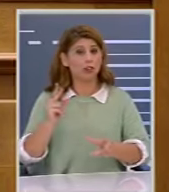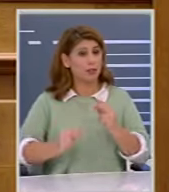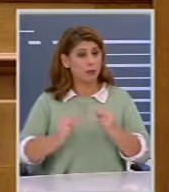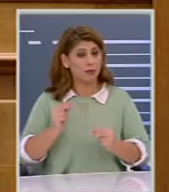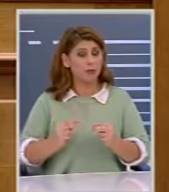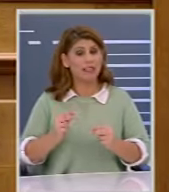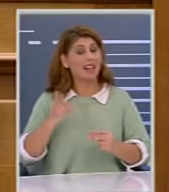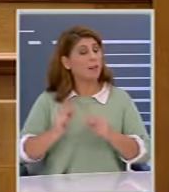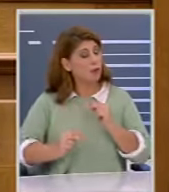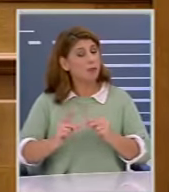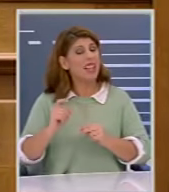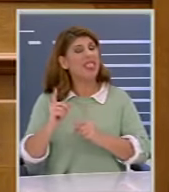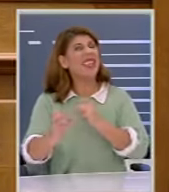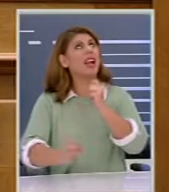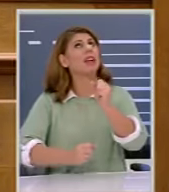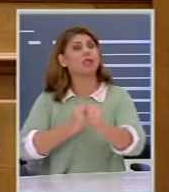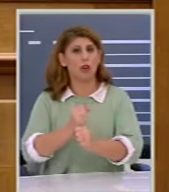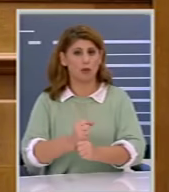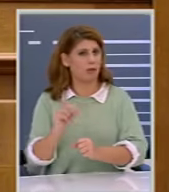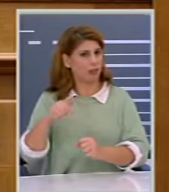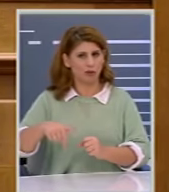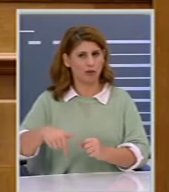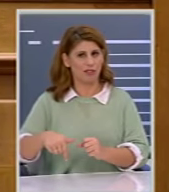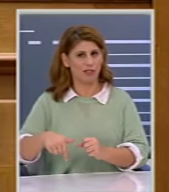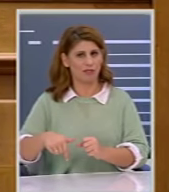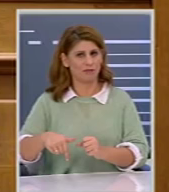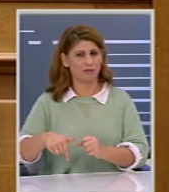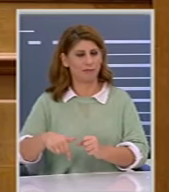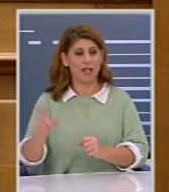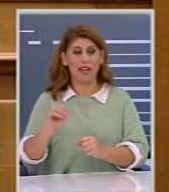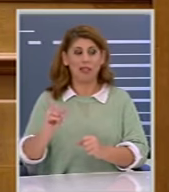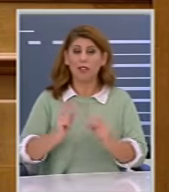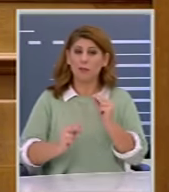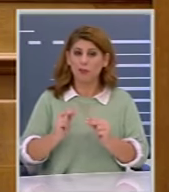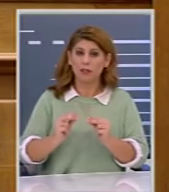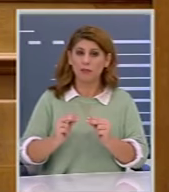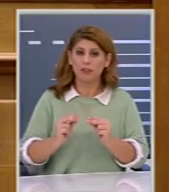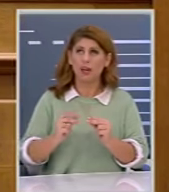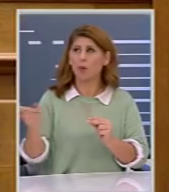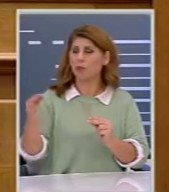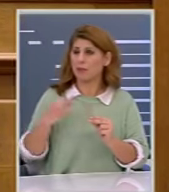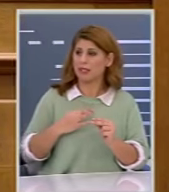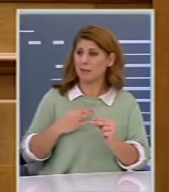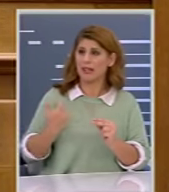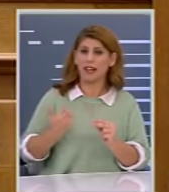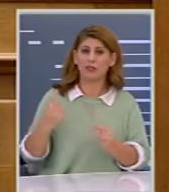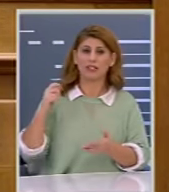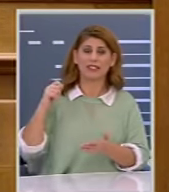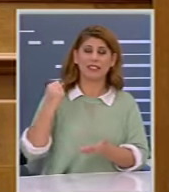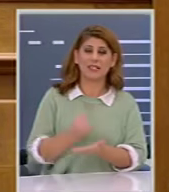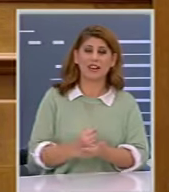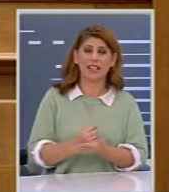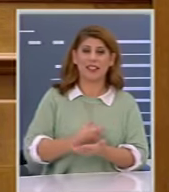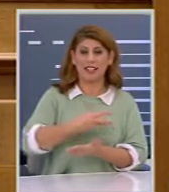είναι προβλήματα δεκαετιών. Δεν είναι τωρινά προβλήματα. Δεν είναι προβλήματα που, όπως μας είπε, έχουν τη σφραγίδα ΣΥΡΙΖΑ